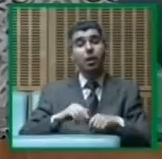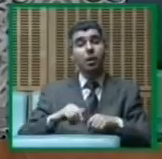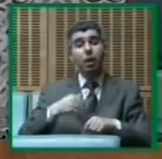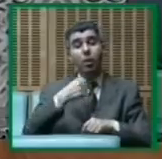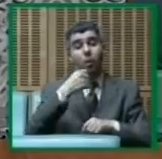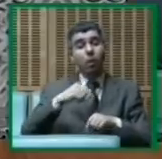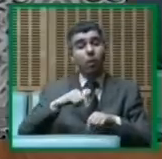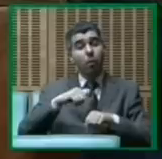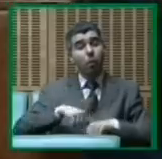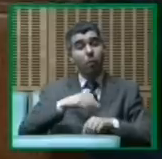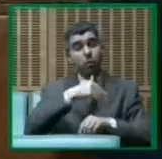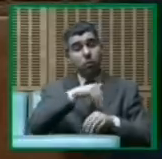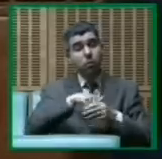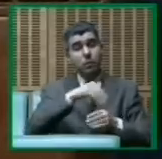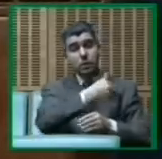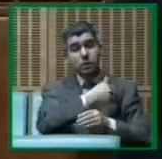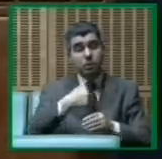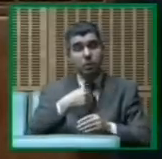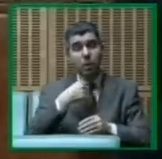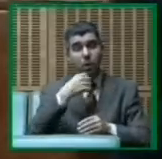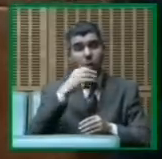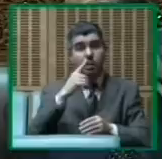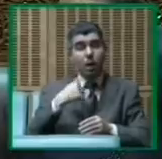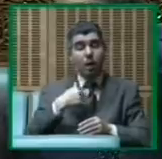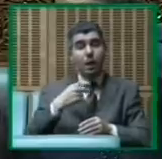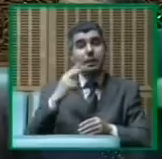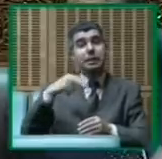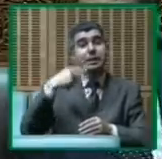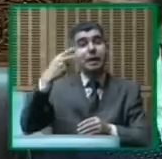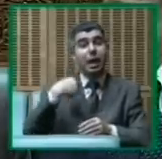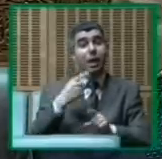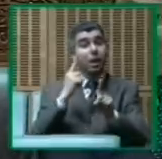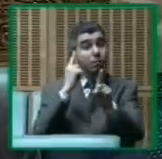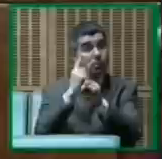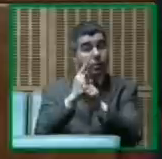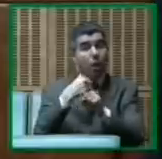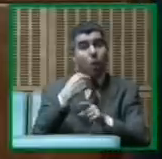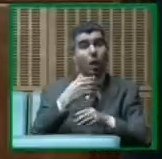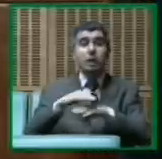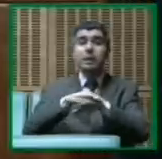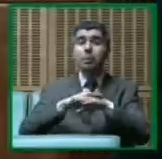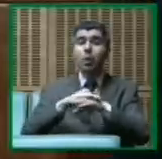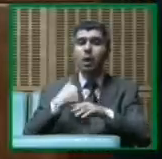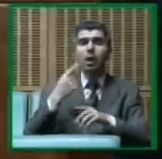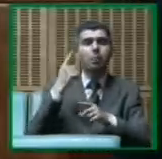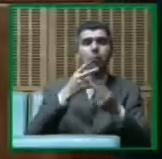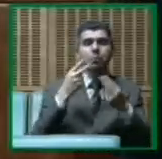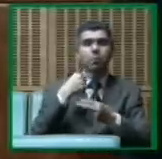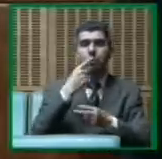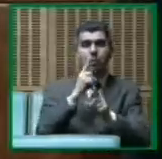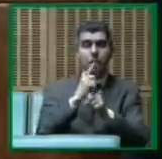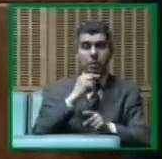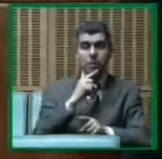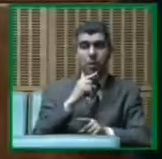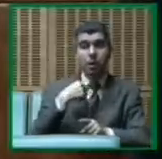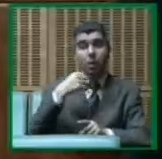المستشار مرتين كنعطيك موعد وكتعتذر، وبالتالي وبالتالي أننا كنت أحبد أن أعالج